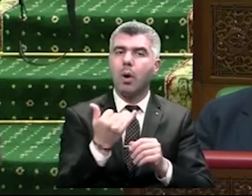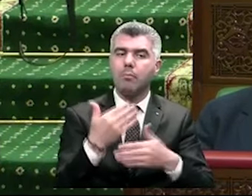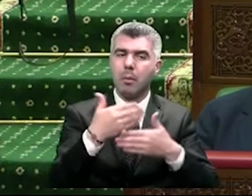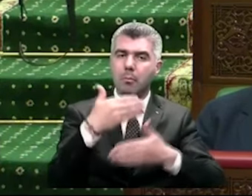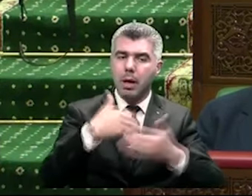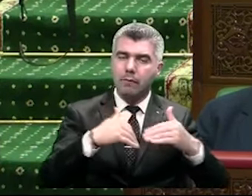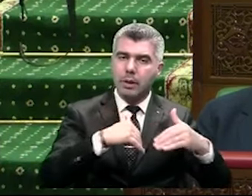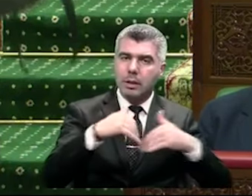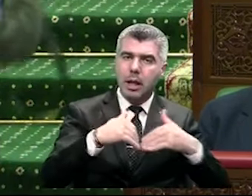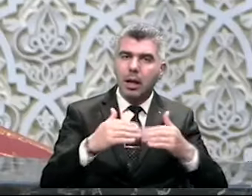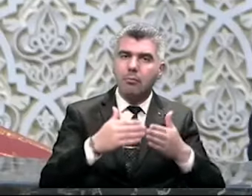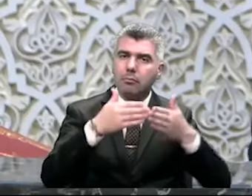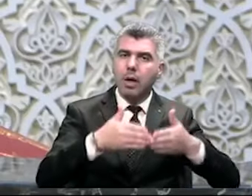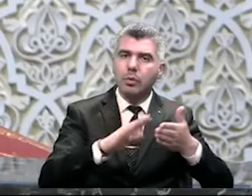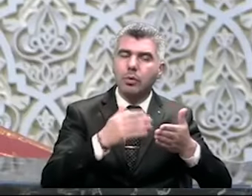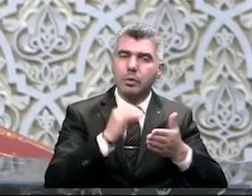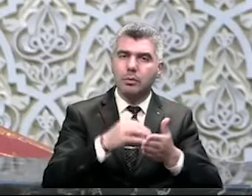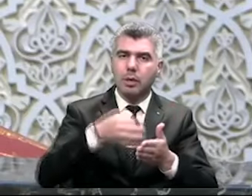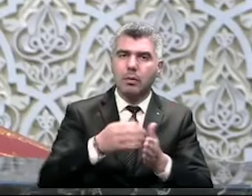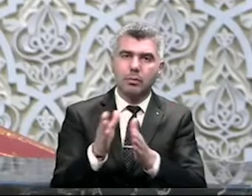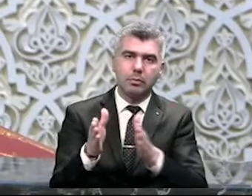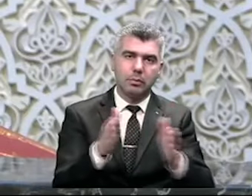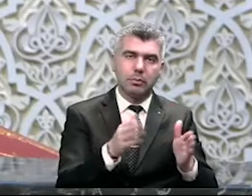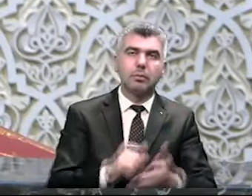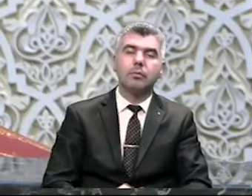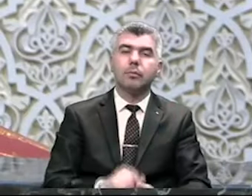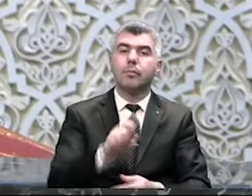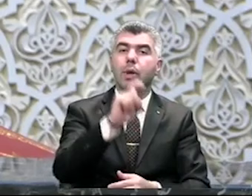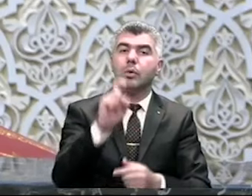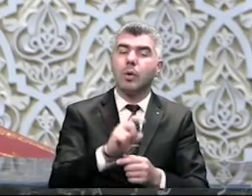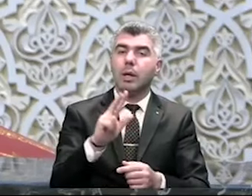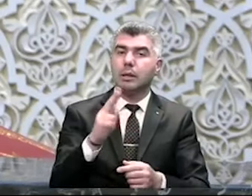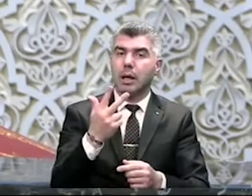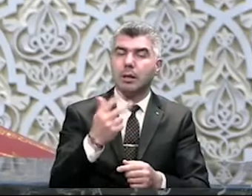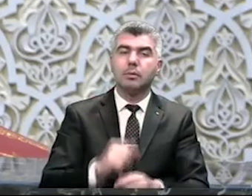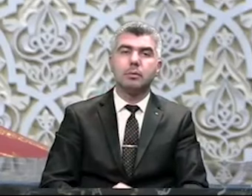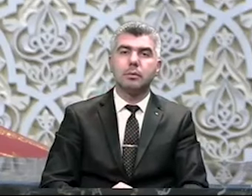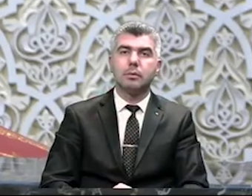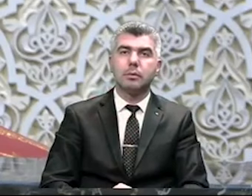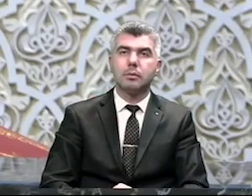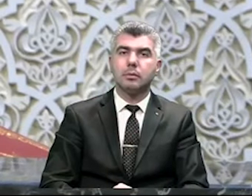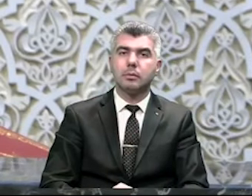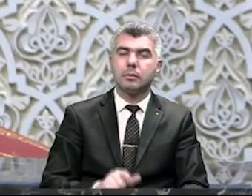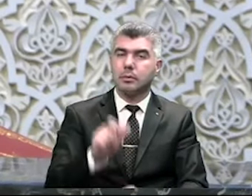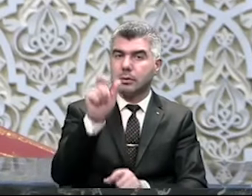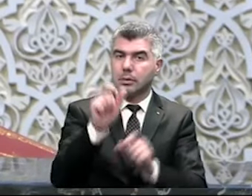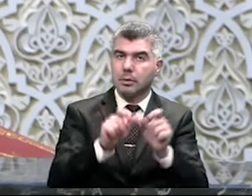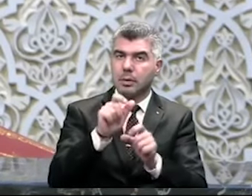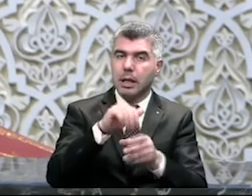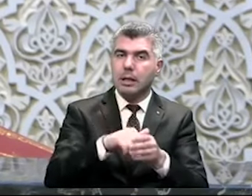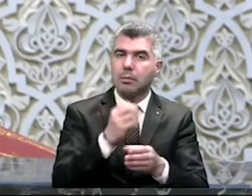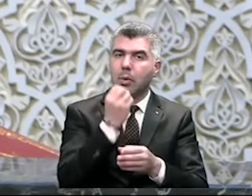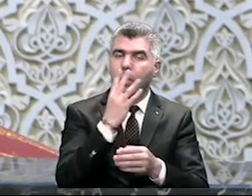من الطرق وموانئ وشكرا شكرا السيد المستشار المحترم نمر الى السؤال الان الثالث في نفس الموضوع والكلمه لحد المستش فريق